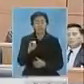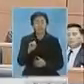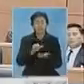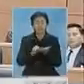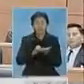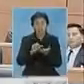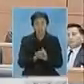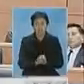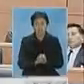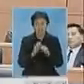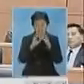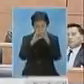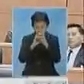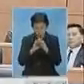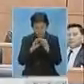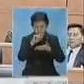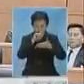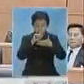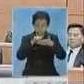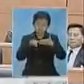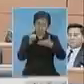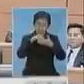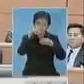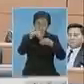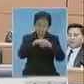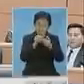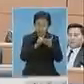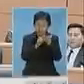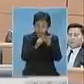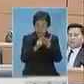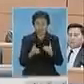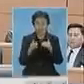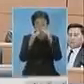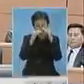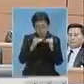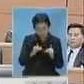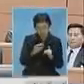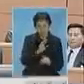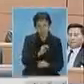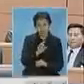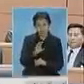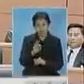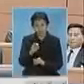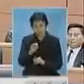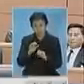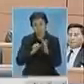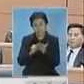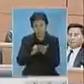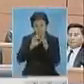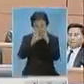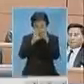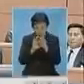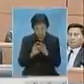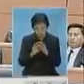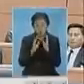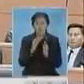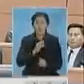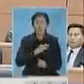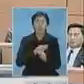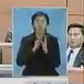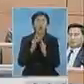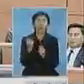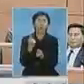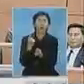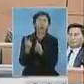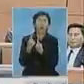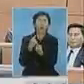เพื่อนไอ้มาตราเขตเหตุเลือกตั้งกันคนเขาว่าแล้วถามว่าประชาชนได้ประโยชน์